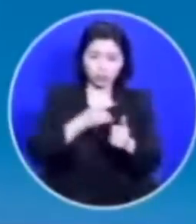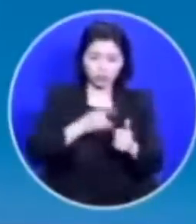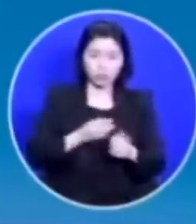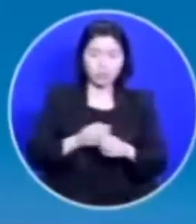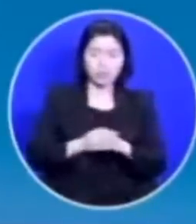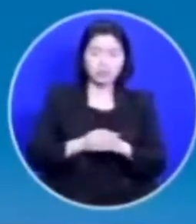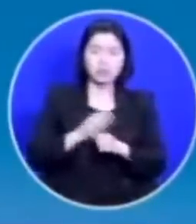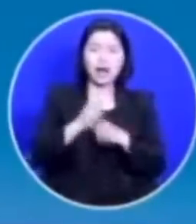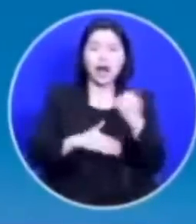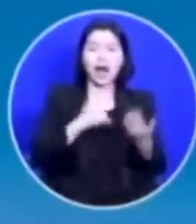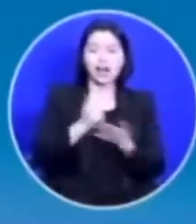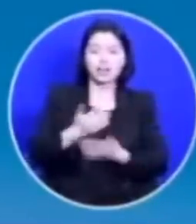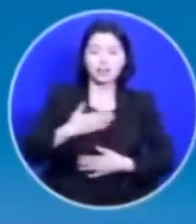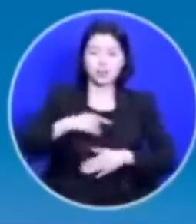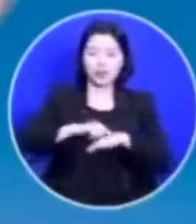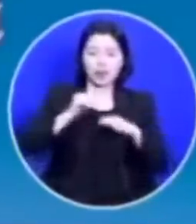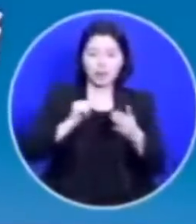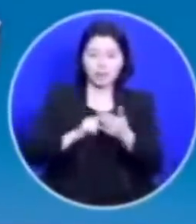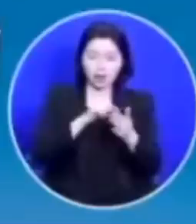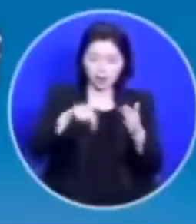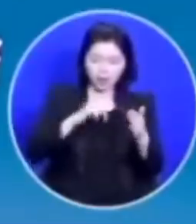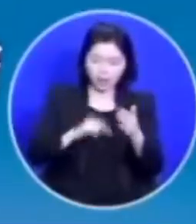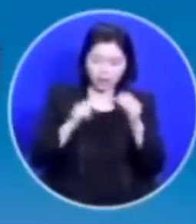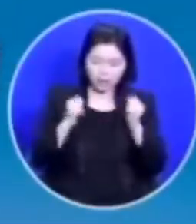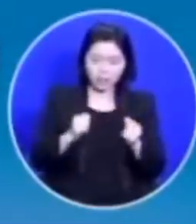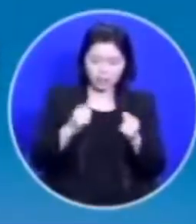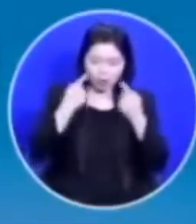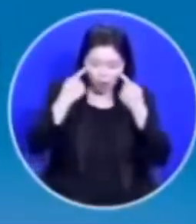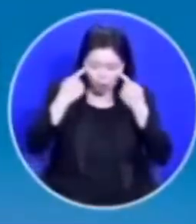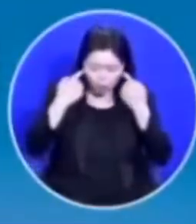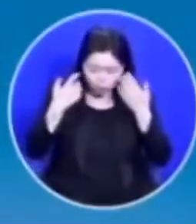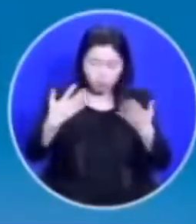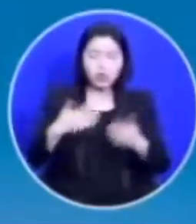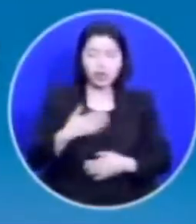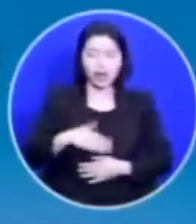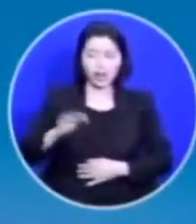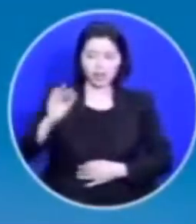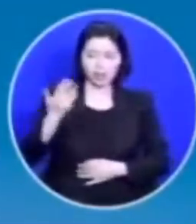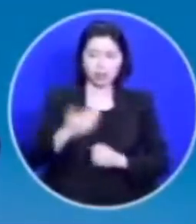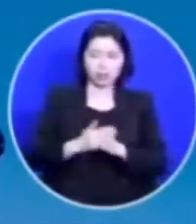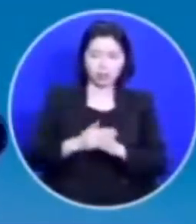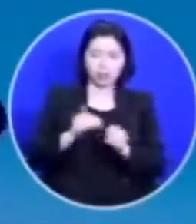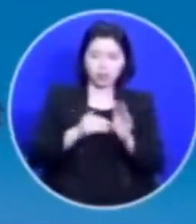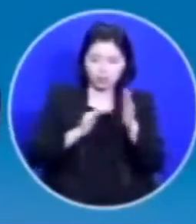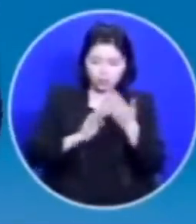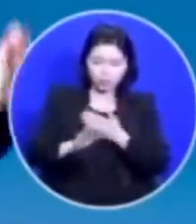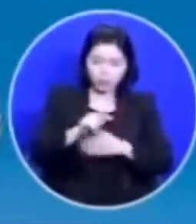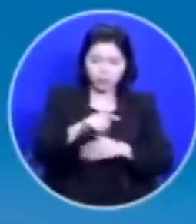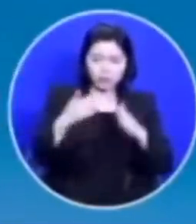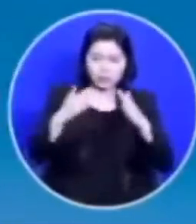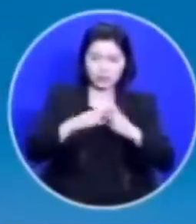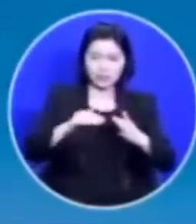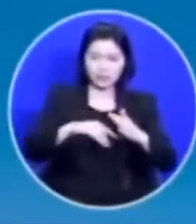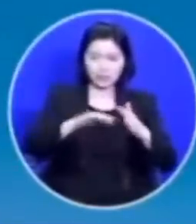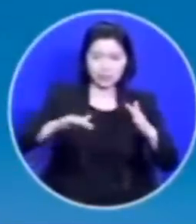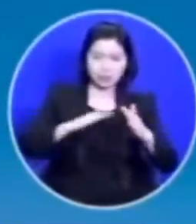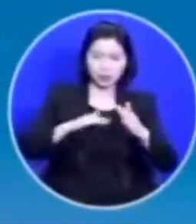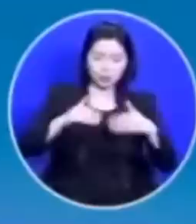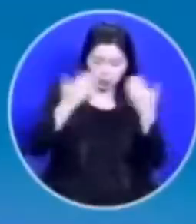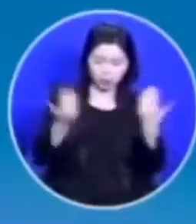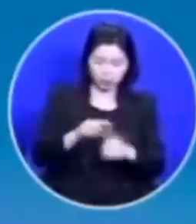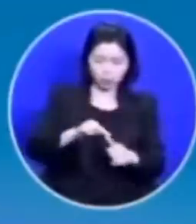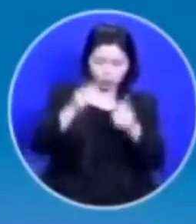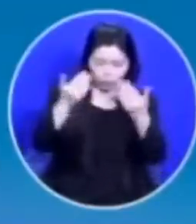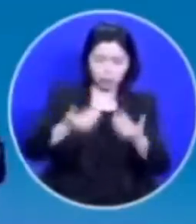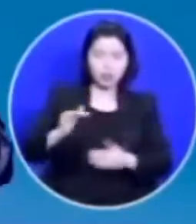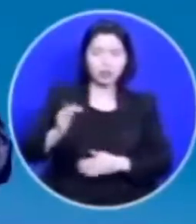하나님이 내 마음의 계신 것을 너무나 분명하게 알게 됐어요 그리고 그 집안 전체가 구원을 받게 된 겁니다